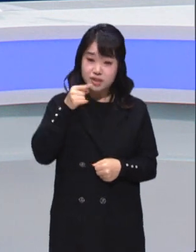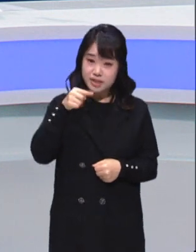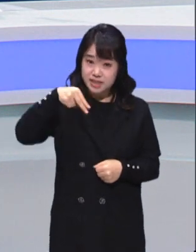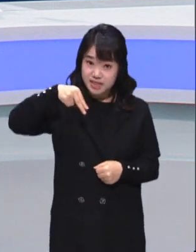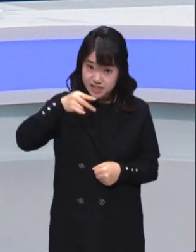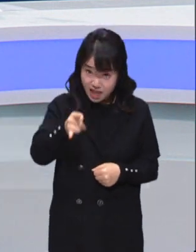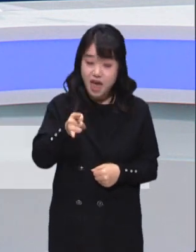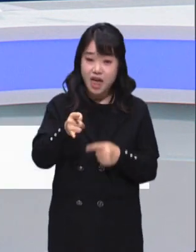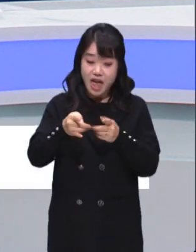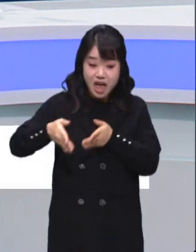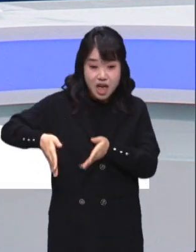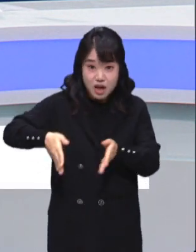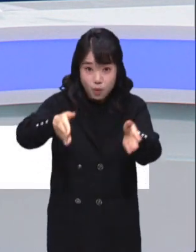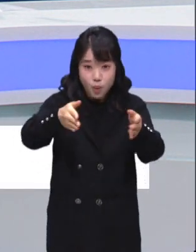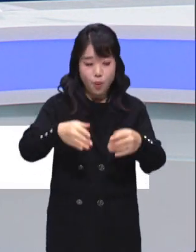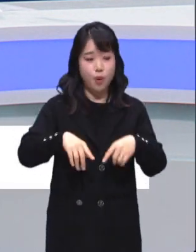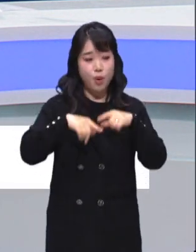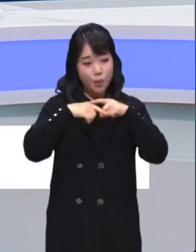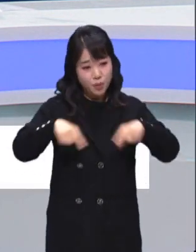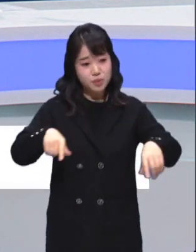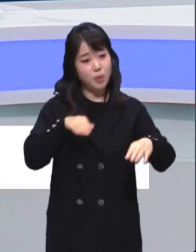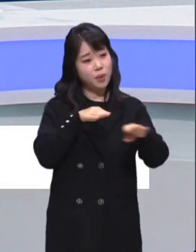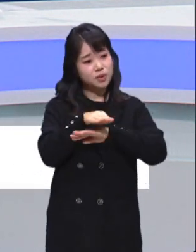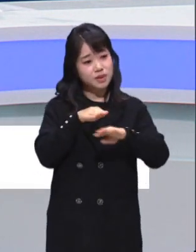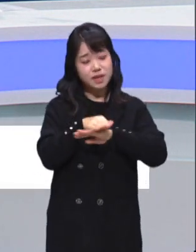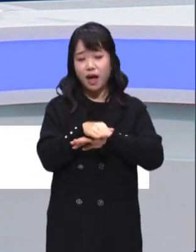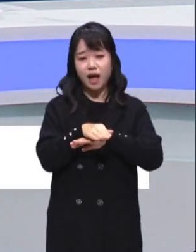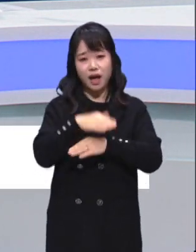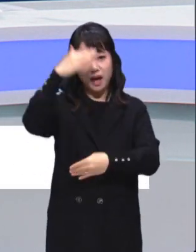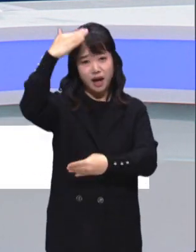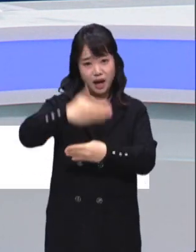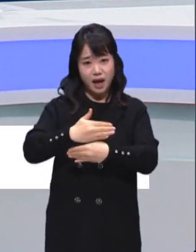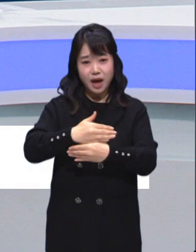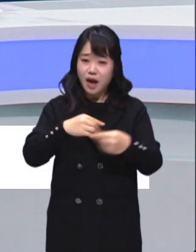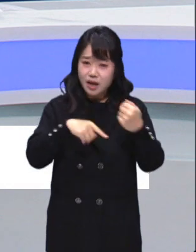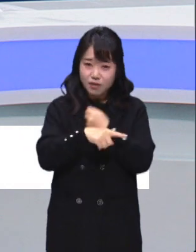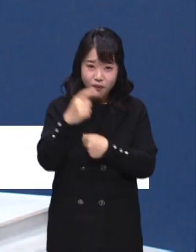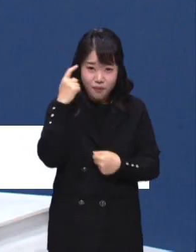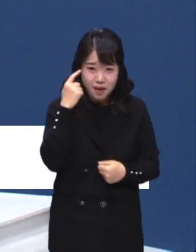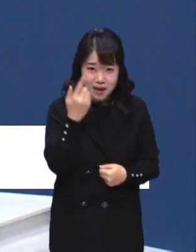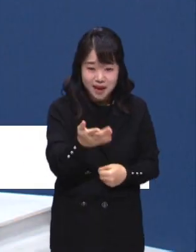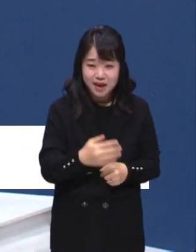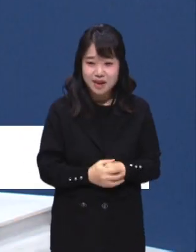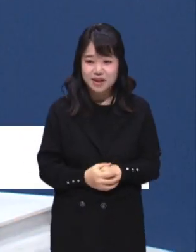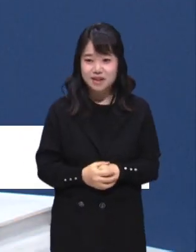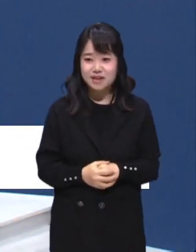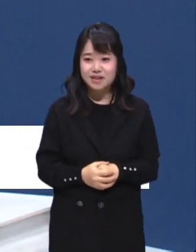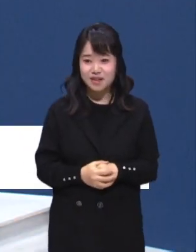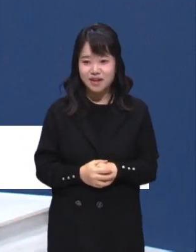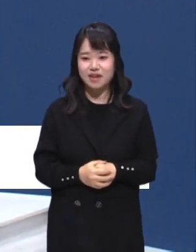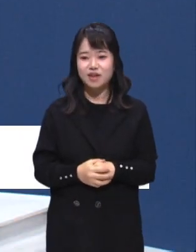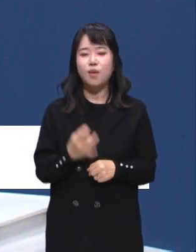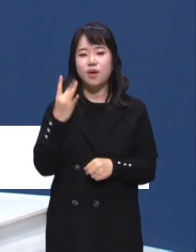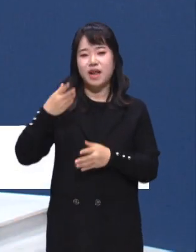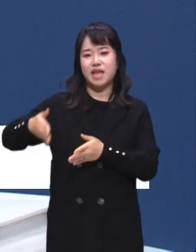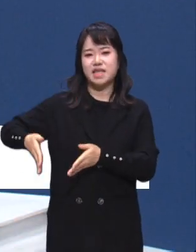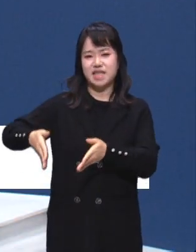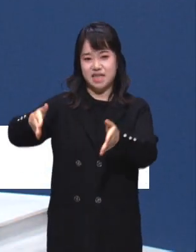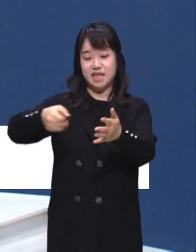일반 차량이 다니면 안 된다고 보시는 건지 연세로는 지구가 선정되면서